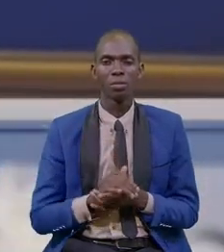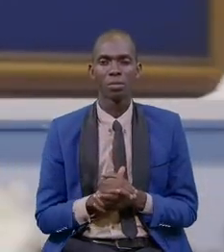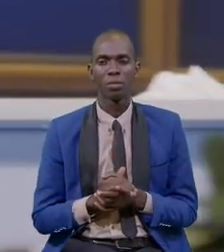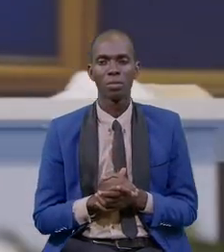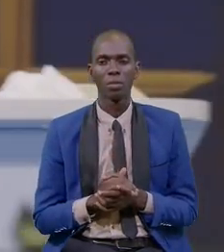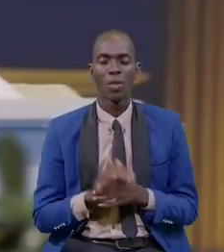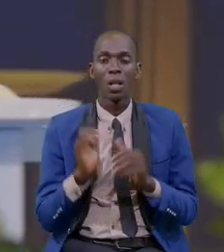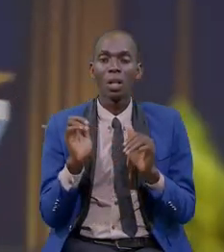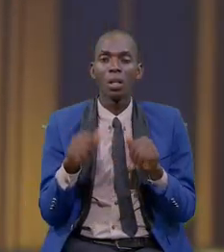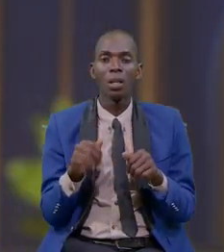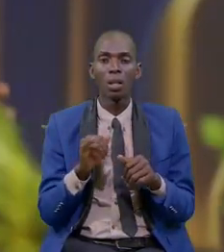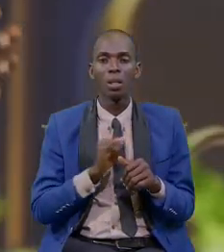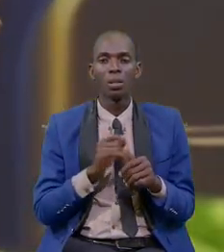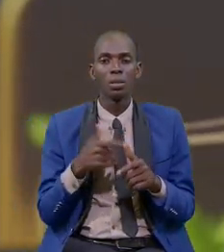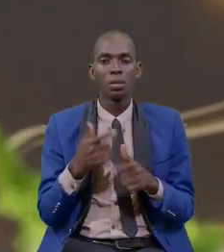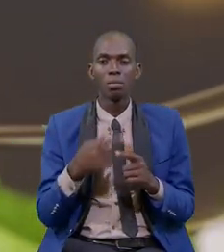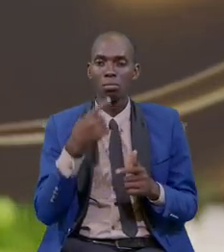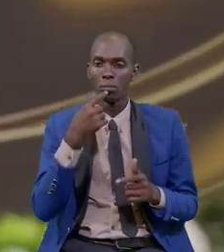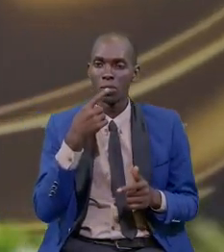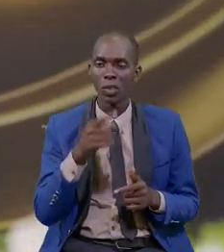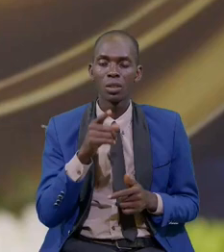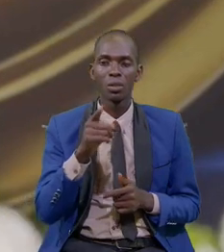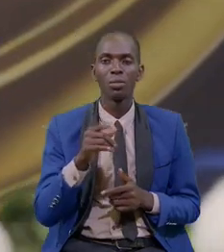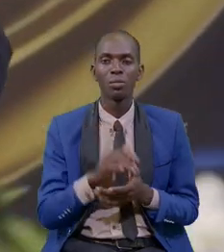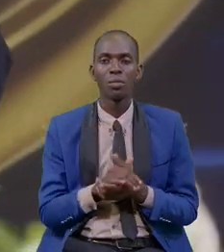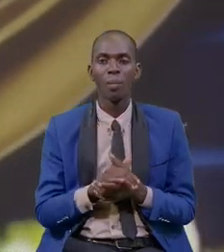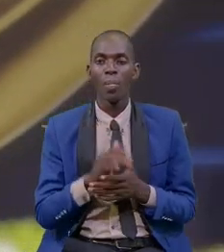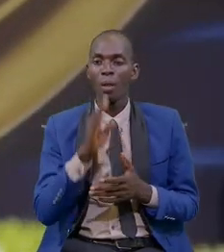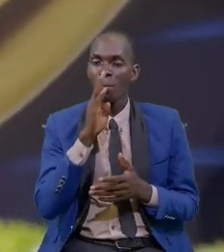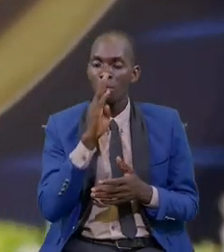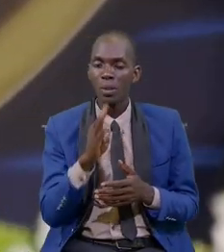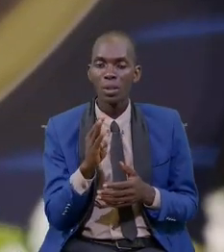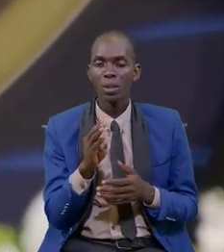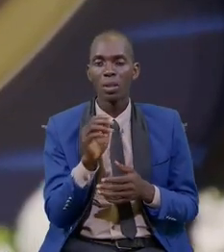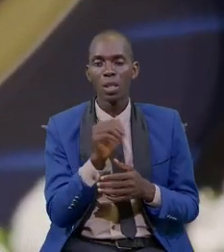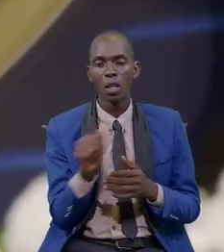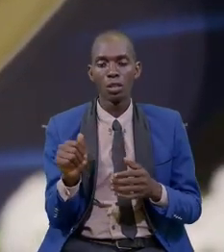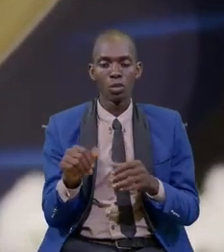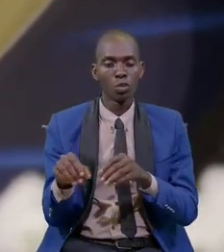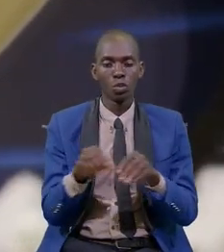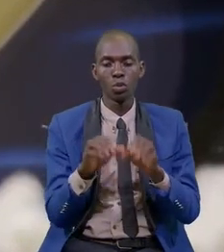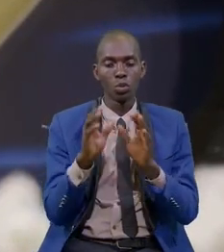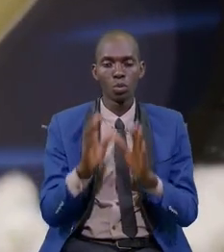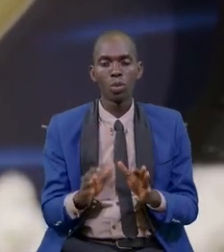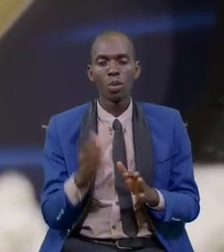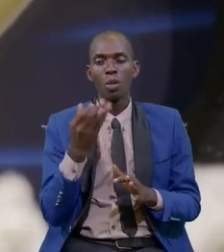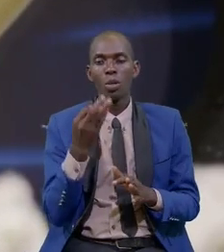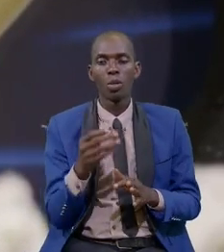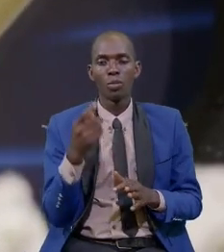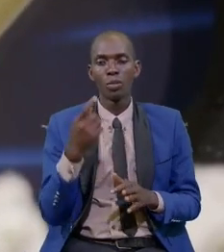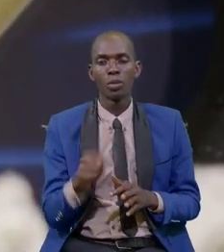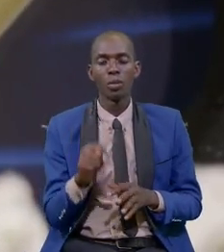Est-ce que je peux alors vous dire que vous devez être d'abord les pratiquants de la parole? Pratiquants de la